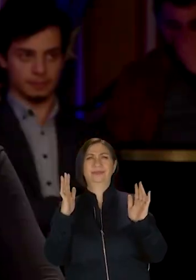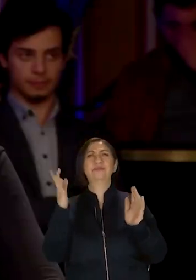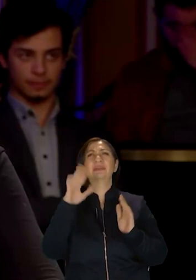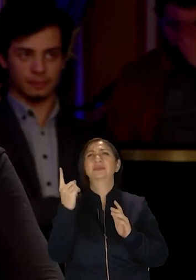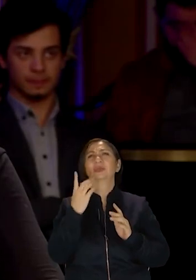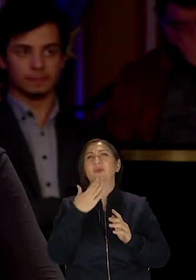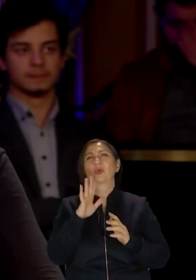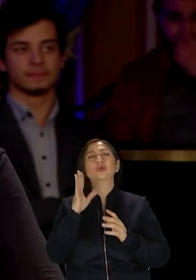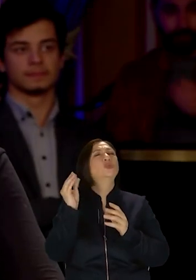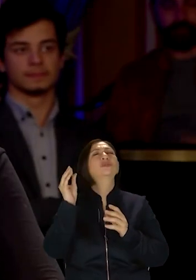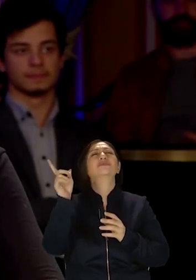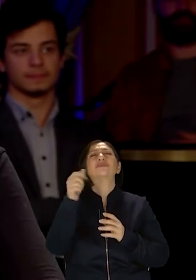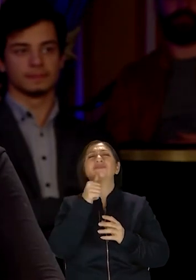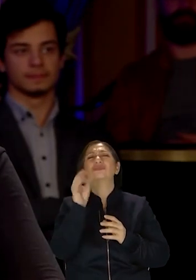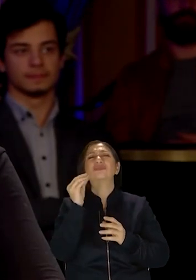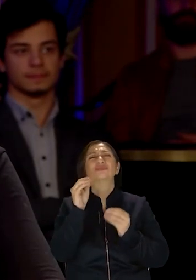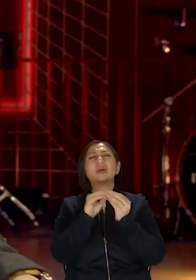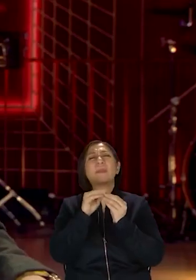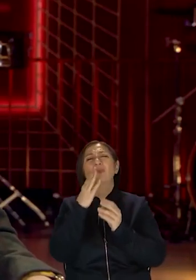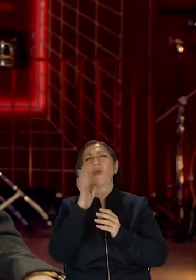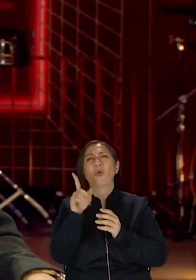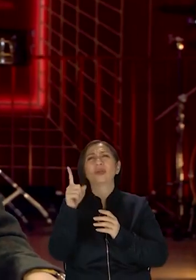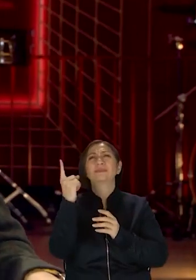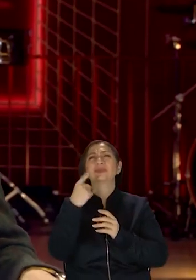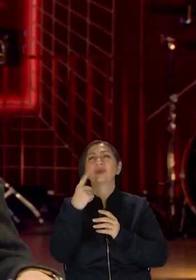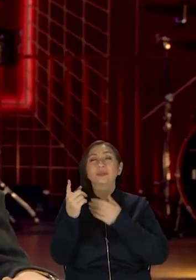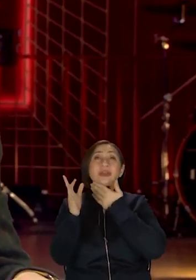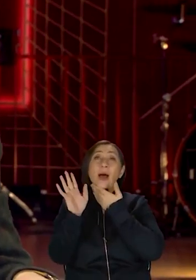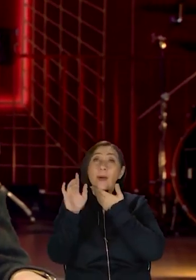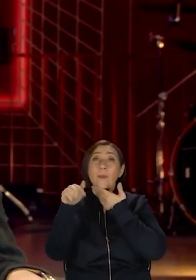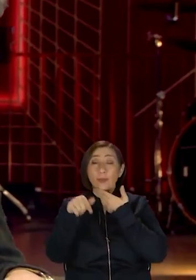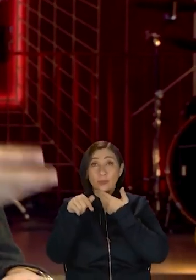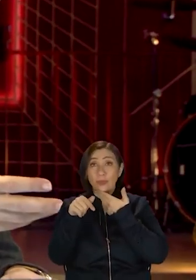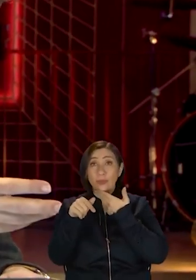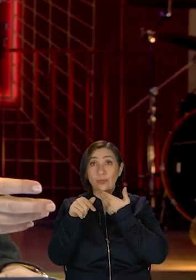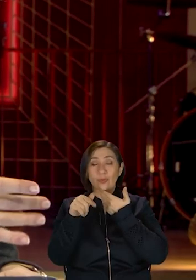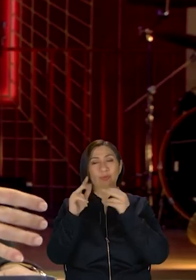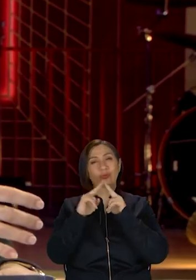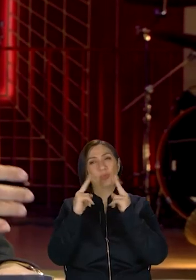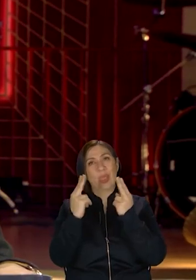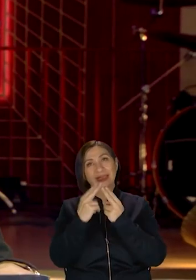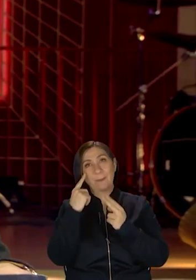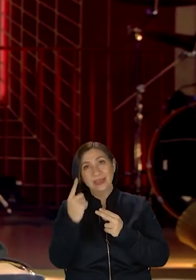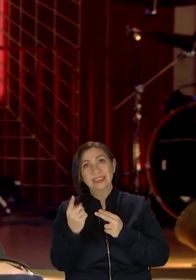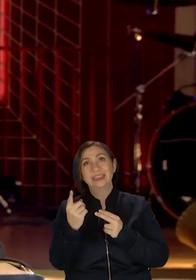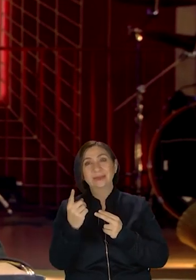bir şey yok. Çocuğun bir kabahati yok. Orada bir şeyler söylemiş. Fakat bugünün dünyasında